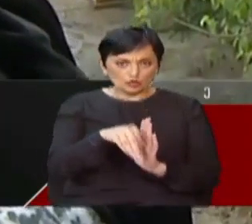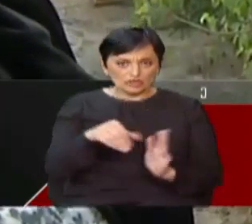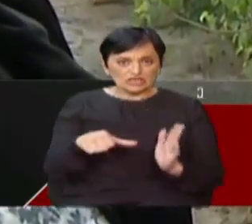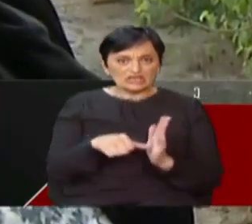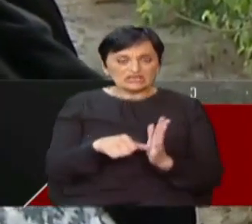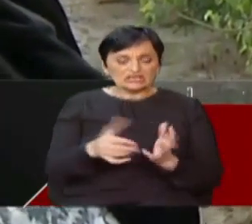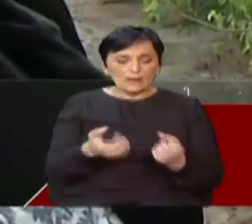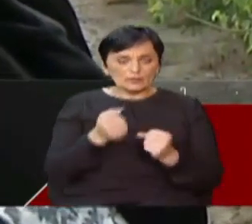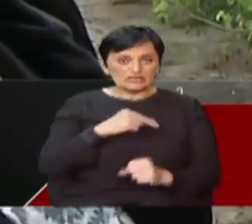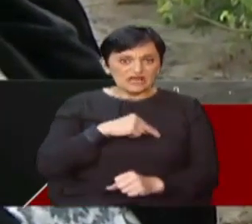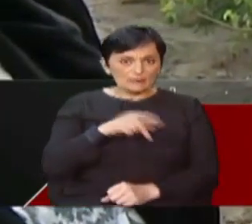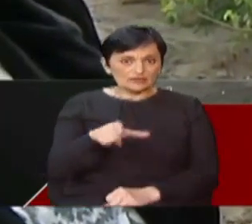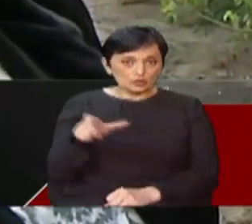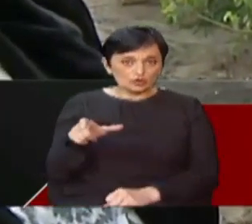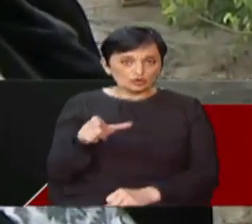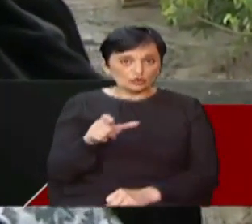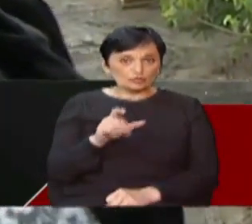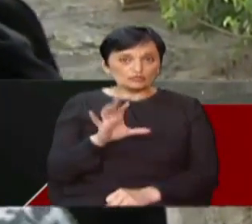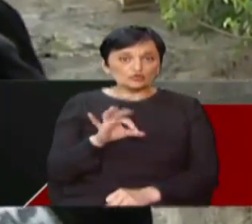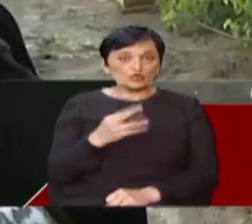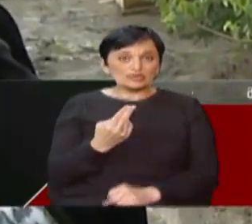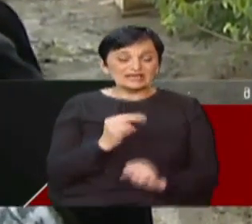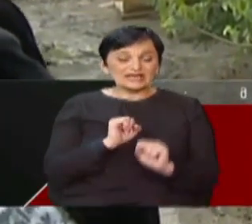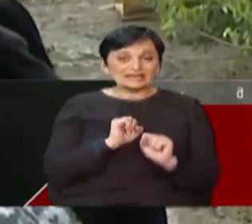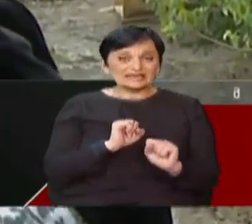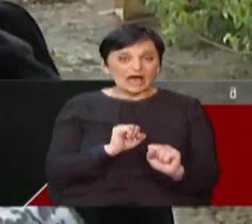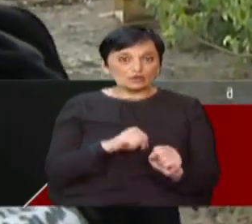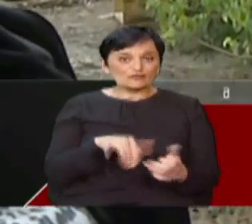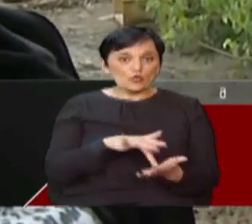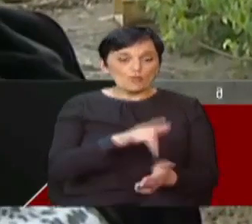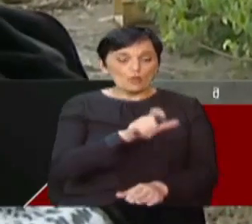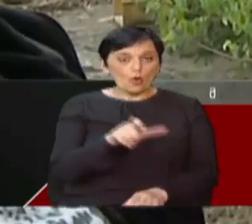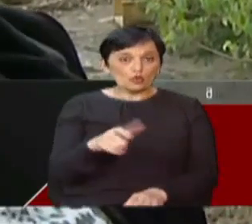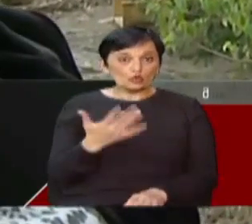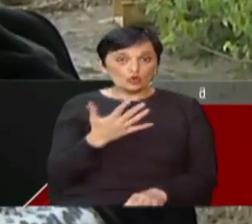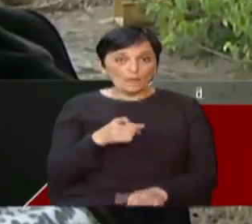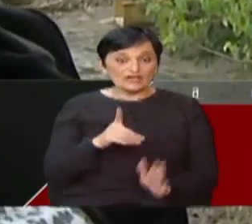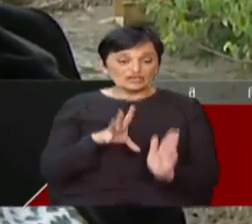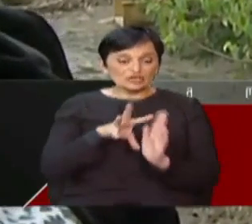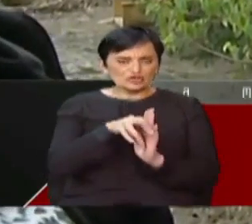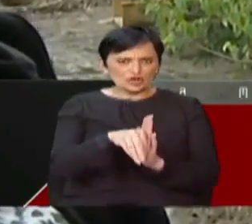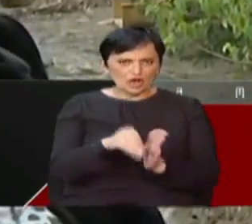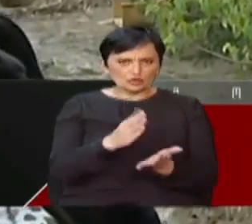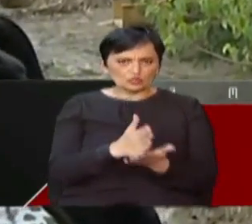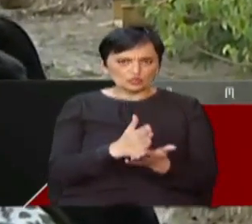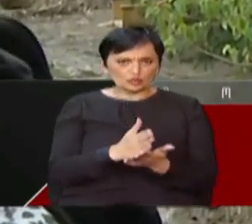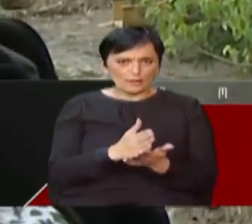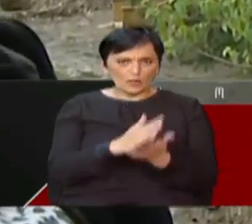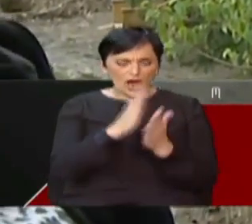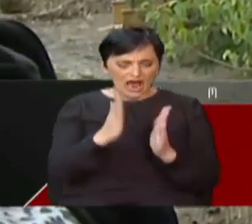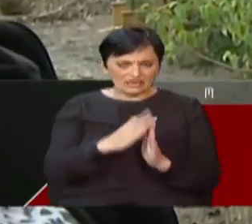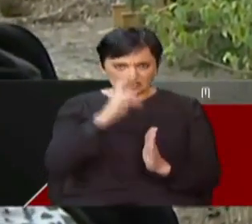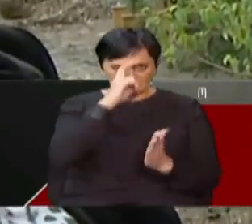სამაშველო სამსახური და სოციალურად დაუცველი მოქალაქეები, რომლებიც ჩართულები არიან ერთიან